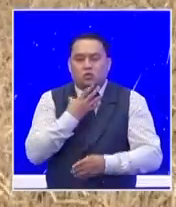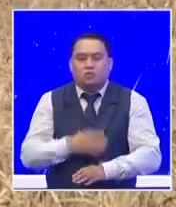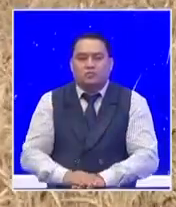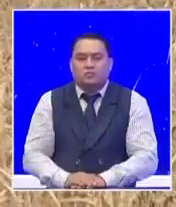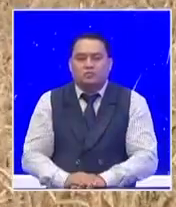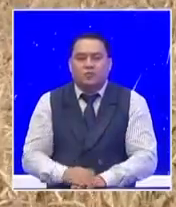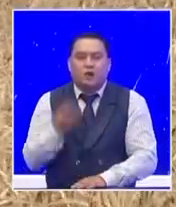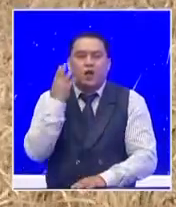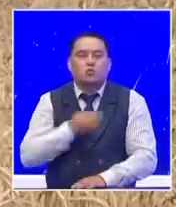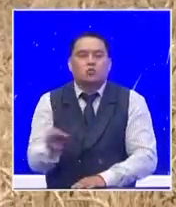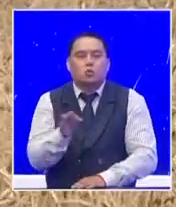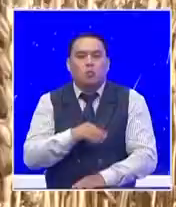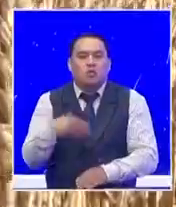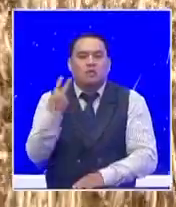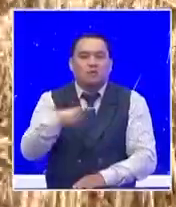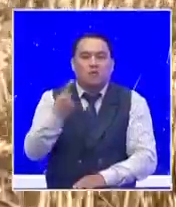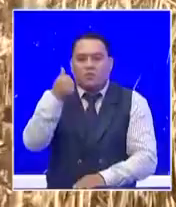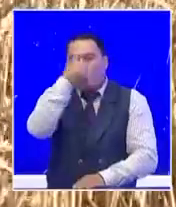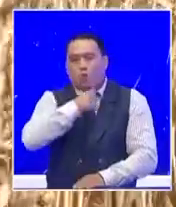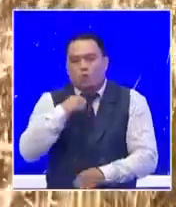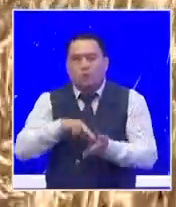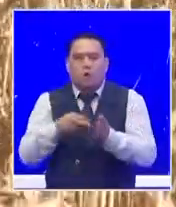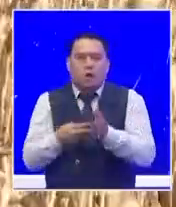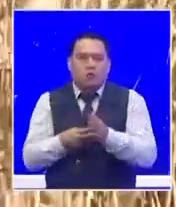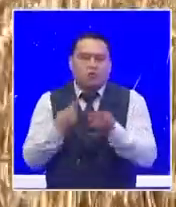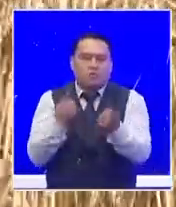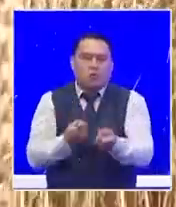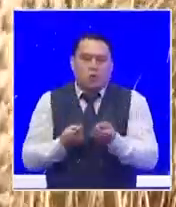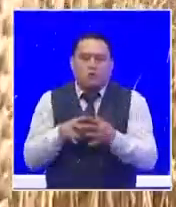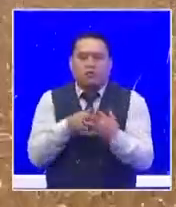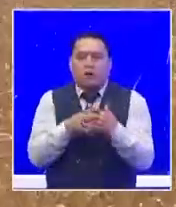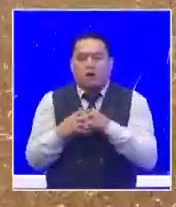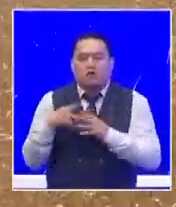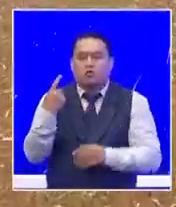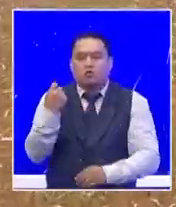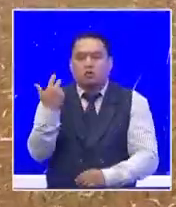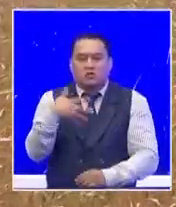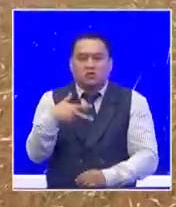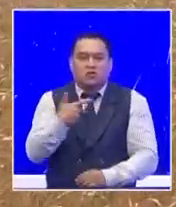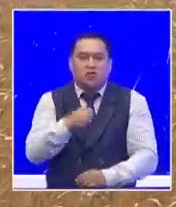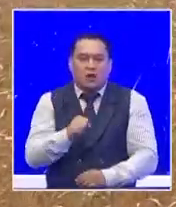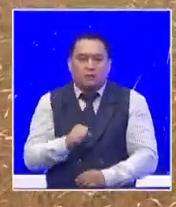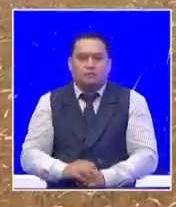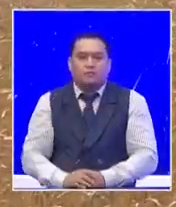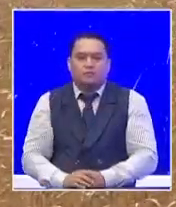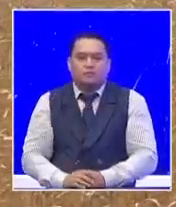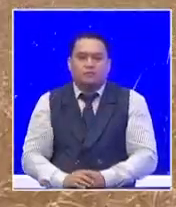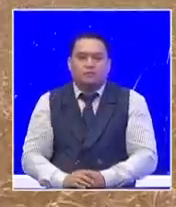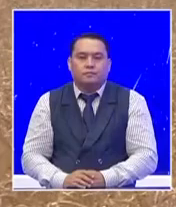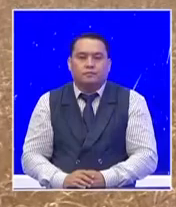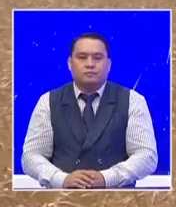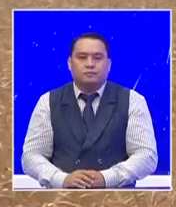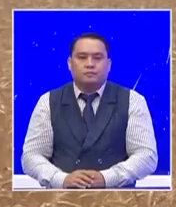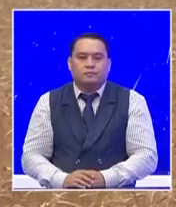В целом, в Алматинской области к 2021 году планируется вовлечь в сельхозоборот более 130 тысяч гектаров земель. Евгения